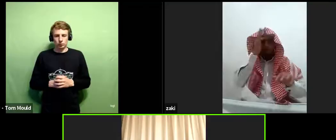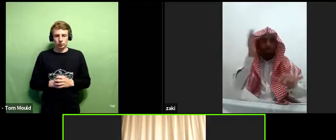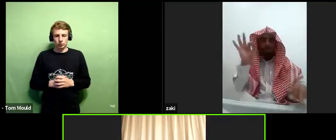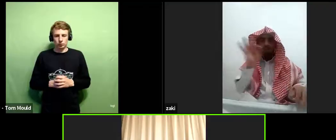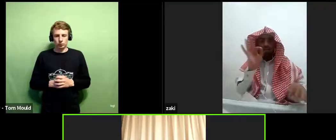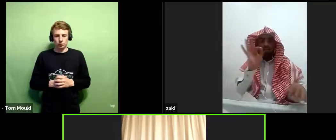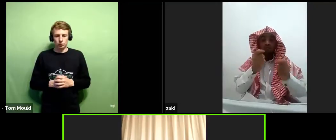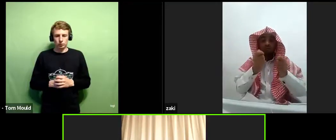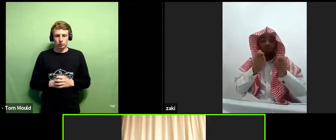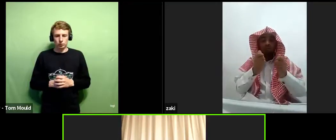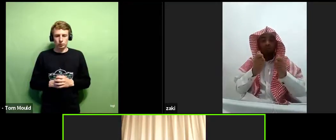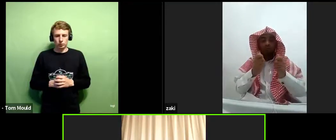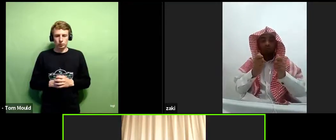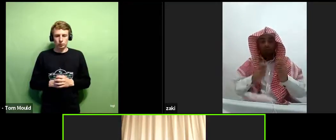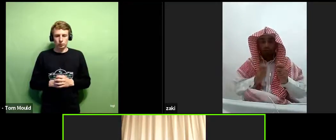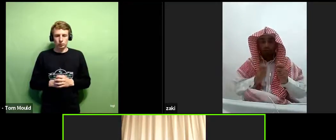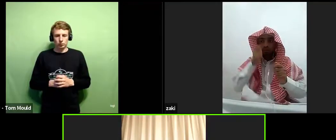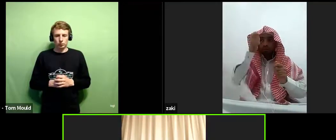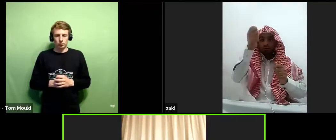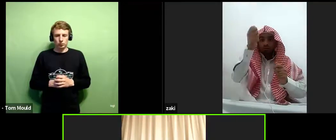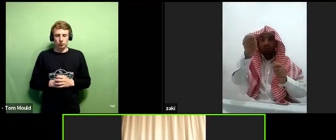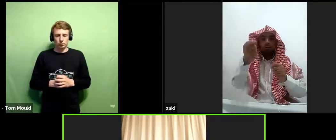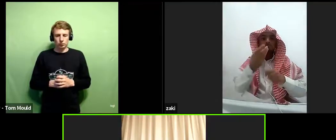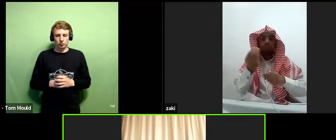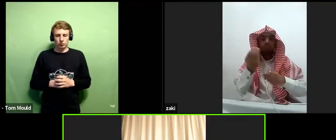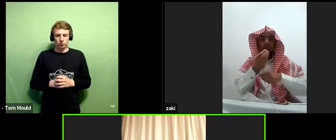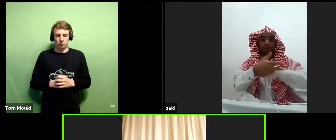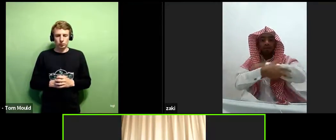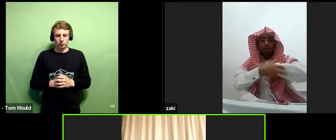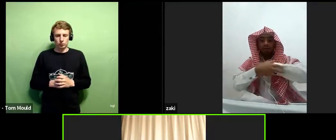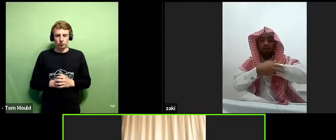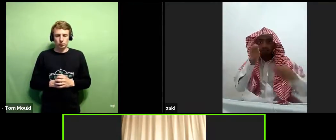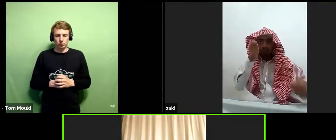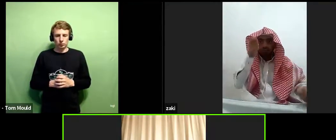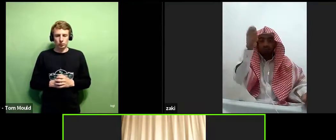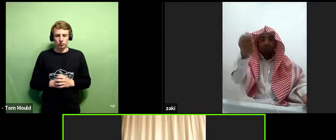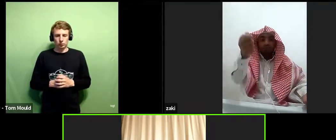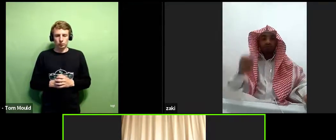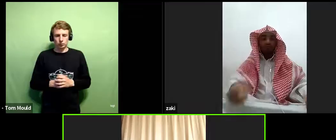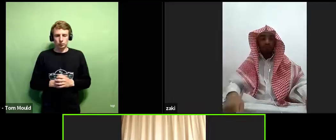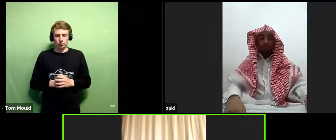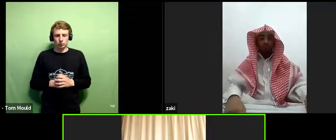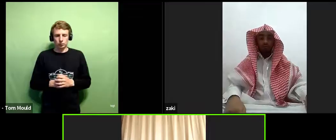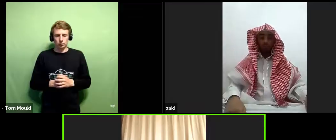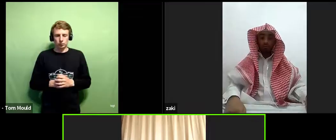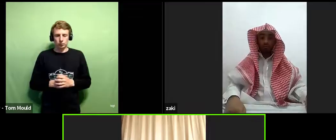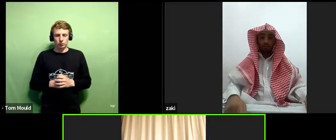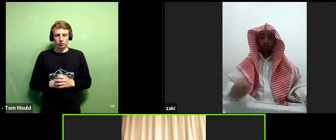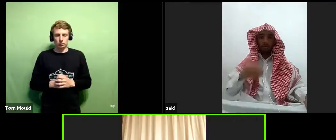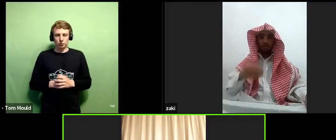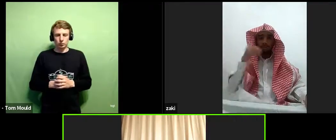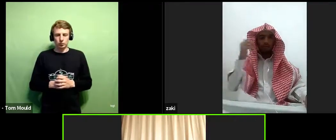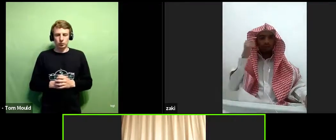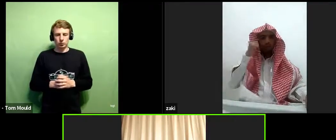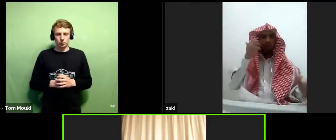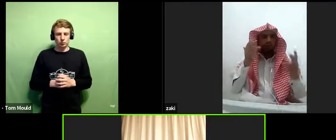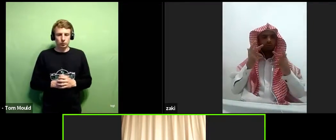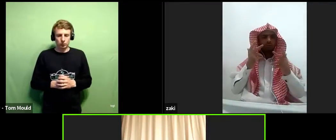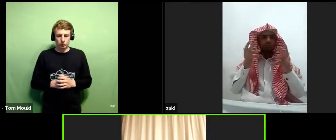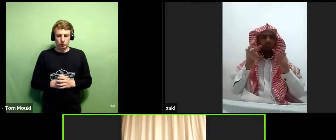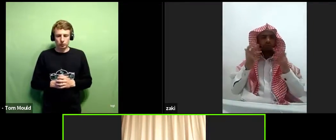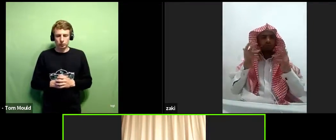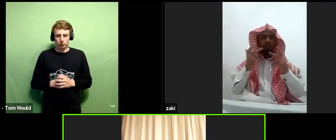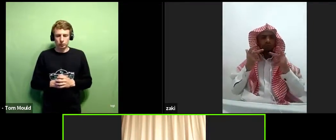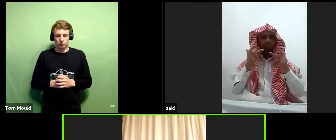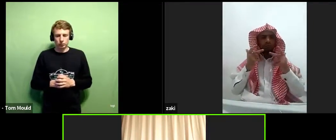المال صدق رأى مسكينا فأعطاه مبلغا ثم رجع فحسب قيمة